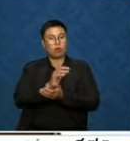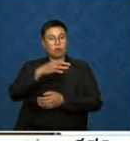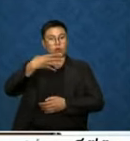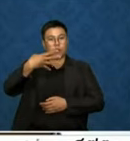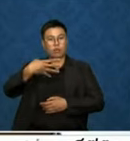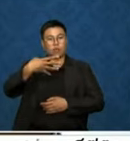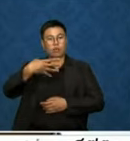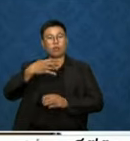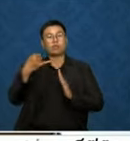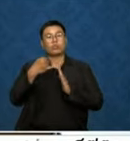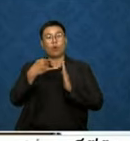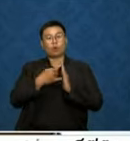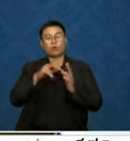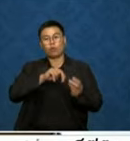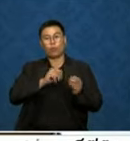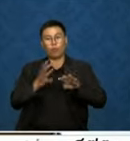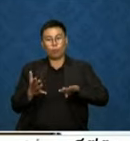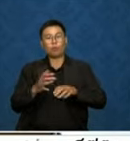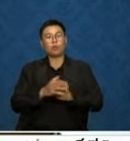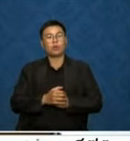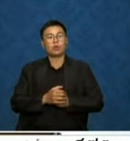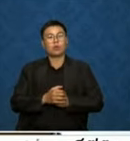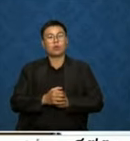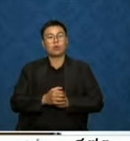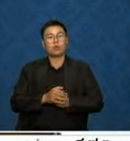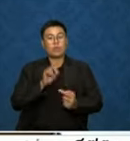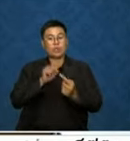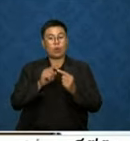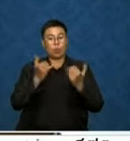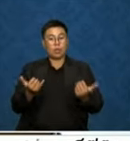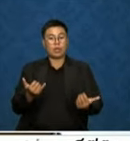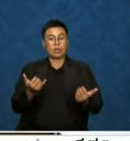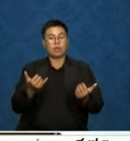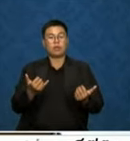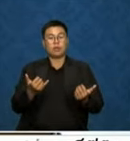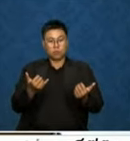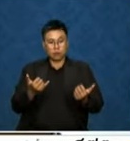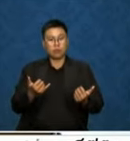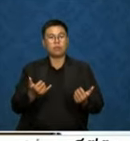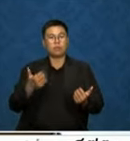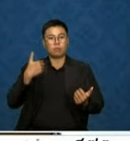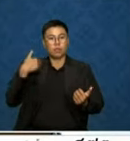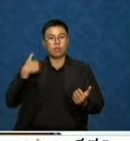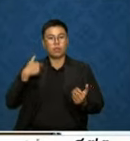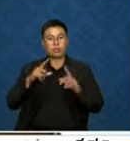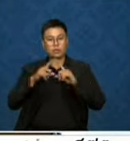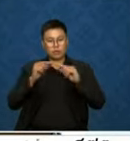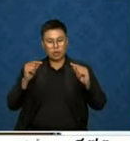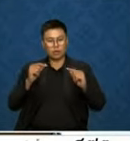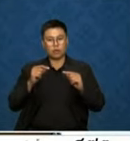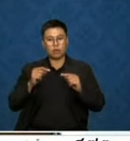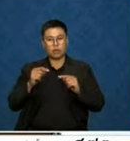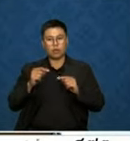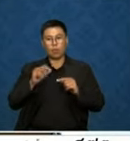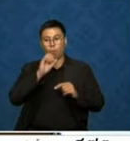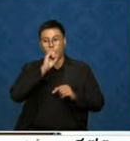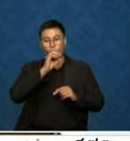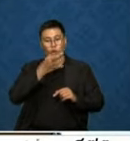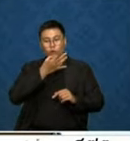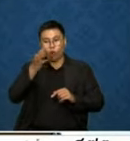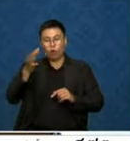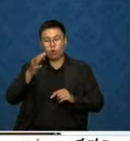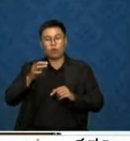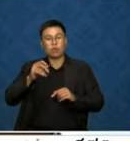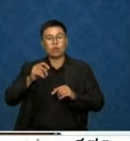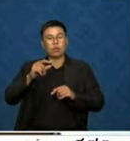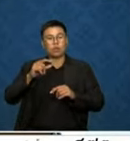Group ของจังหวัดนครพนมนะครับว่าจนถึงวันนี้มีจำนวนเรื่องที่รับแจ้งความ15